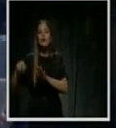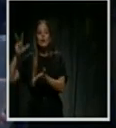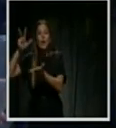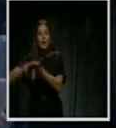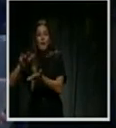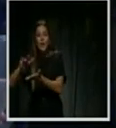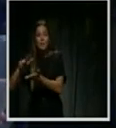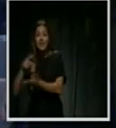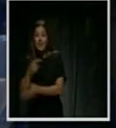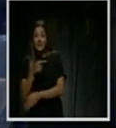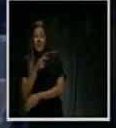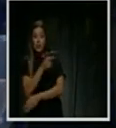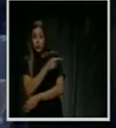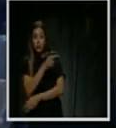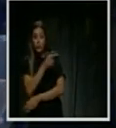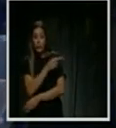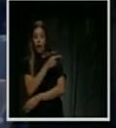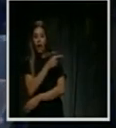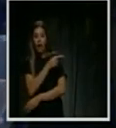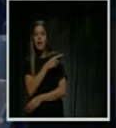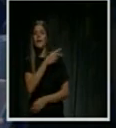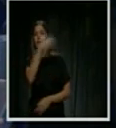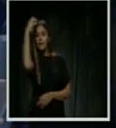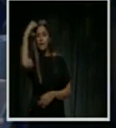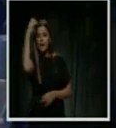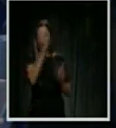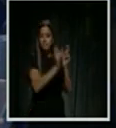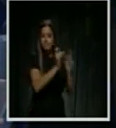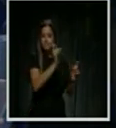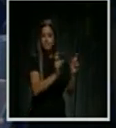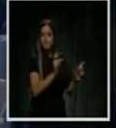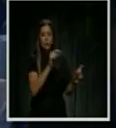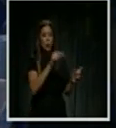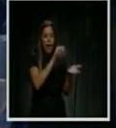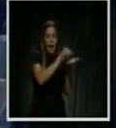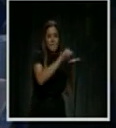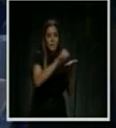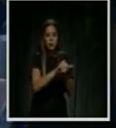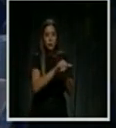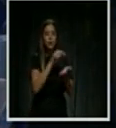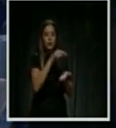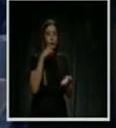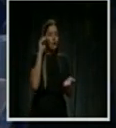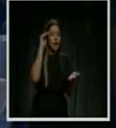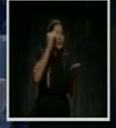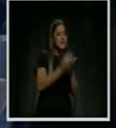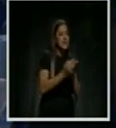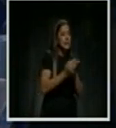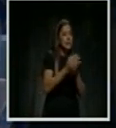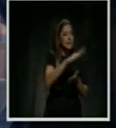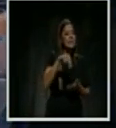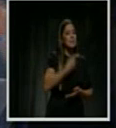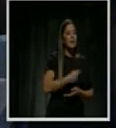dawn ftemu l-ogħla esponenti tal-gvern ftemu flok qabżu għall-interessi tal-poplu Malti,